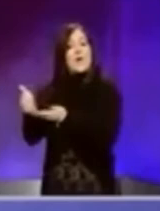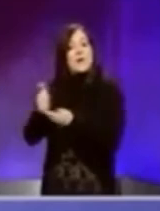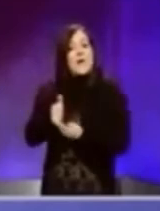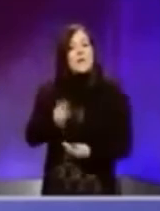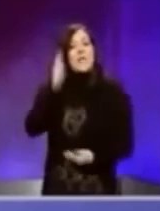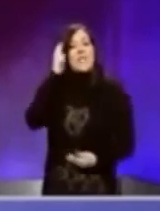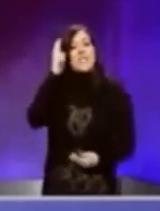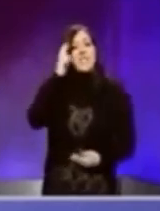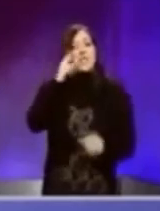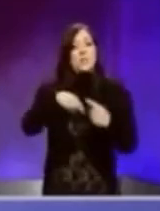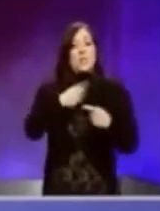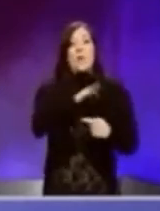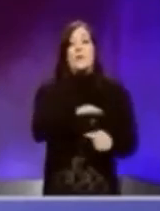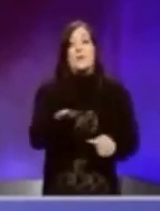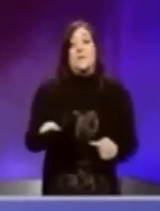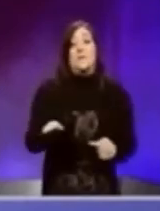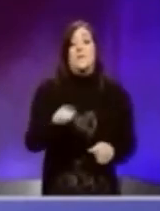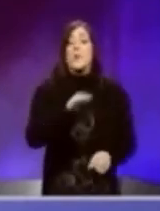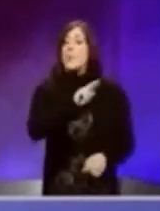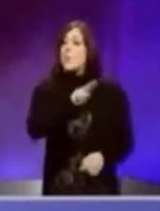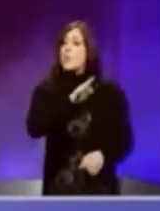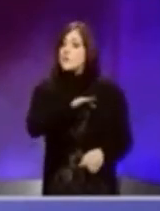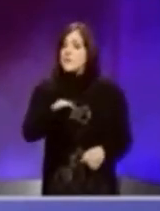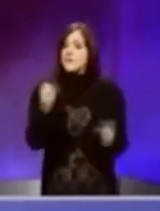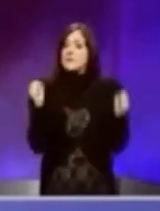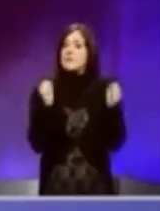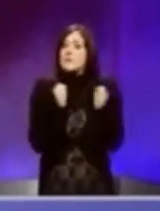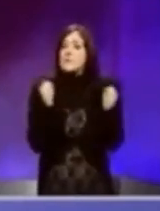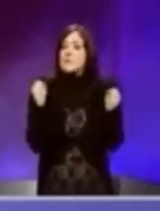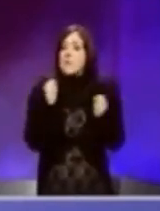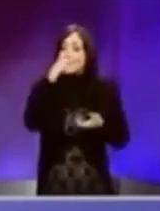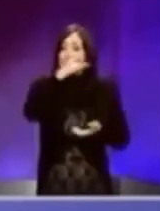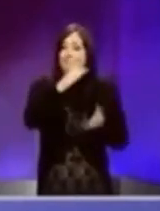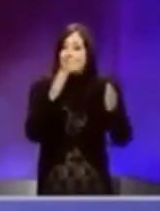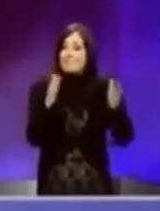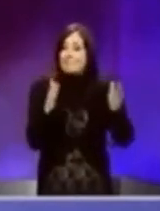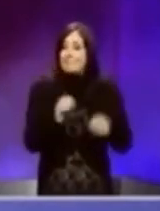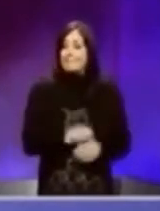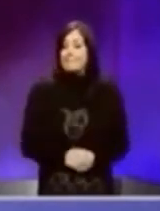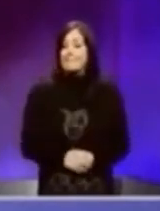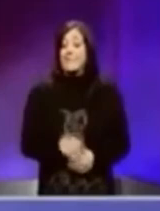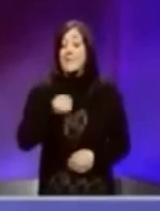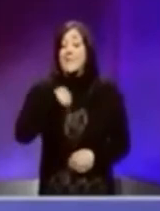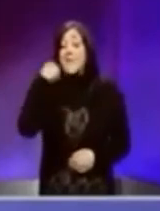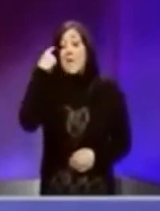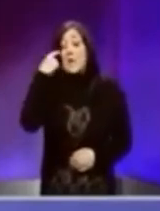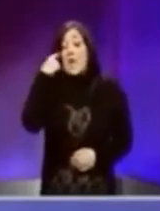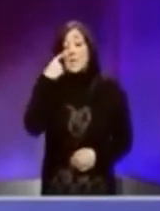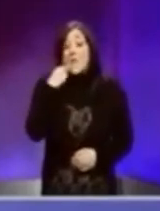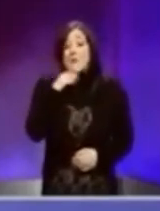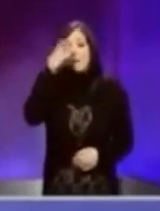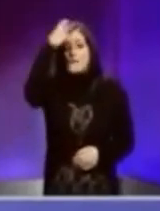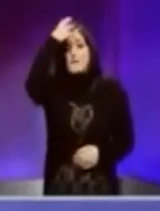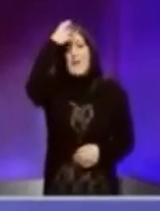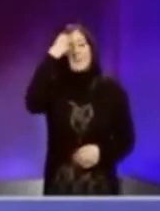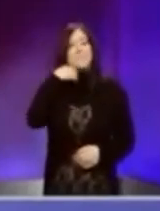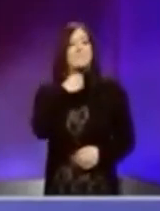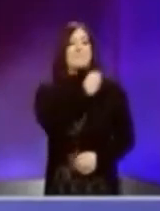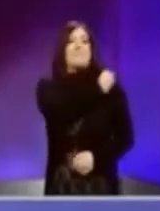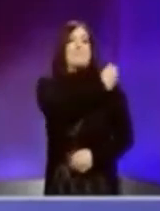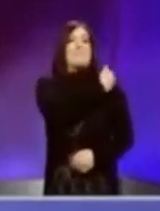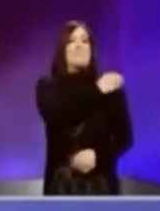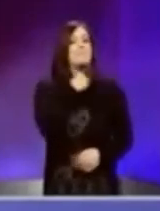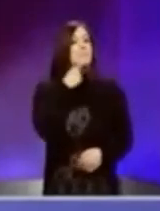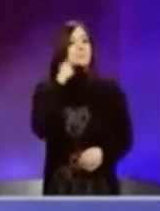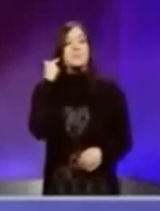tar-riski fuq in-nies u anki tal-biżgħat tan-nies. Ħaġa li l-Gvern u l-Enem Malta mhijiex tagħmel biżejjed. Għaliex il-MEPA meta ħadet